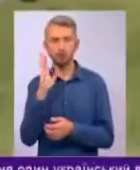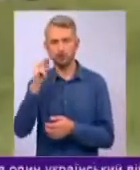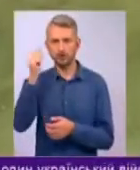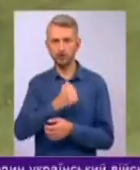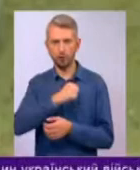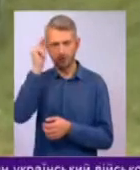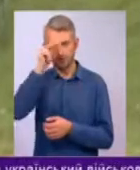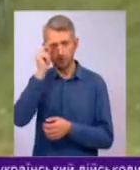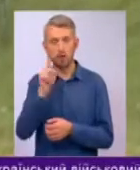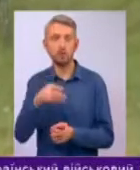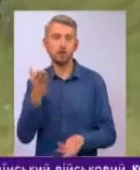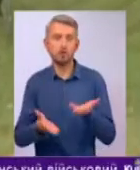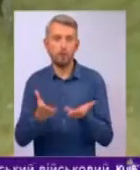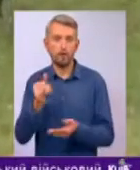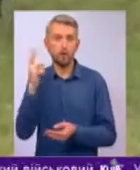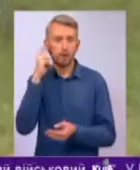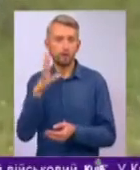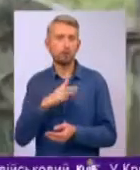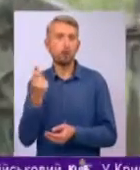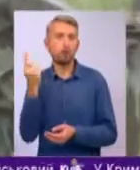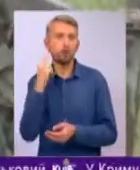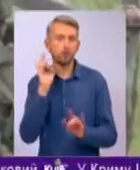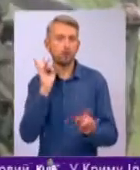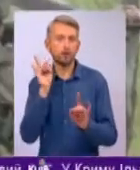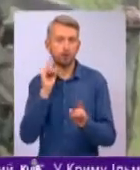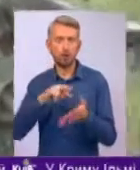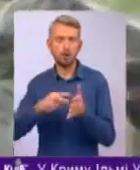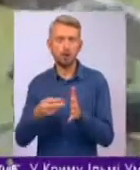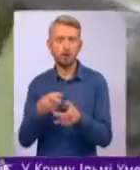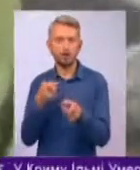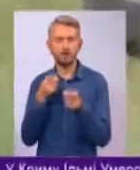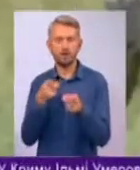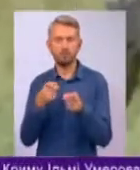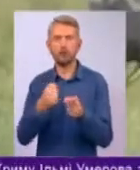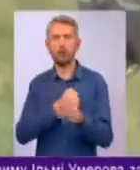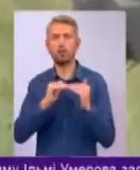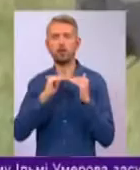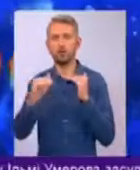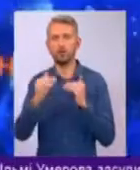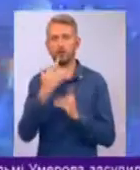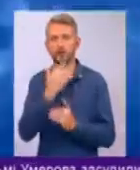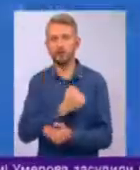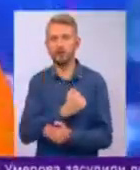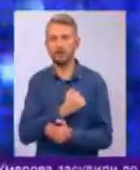навчання. Тож, ймовірно, у Києві було чути звуки планових стрільб на полігоні Нацгвардії.